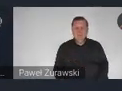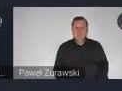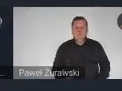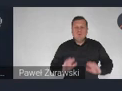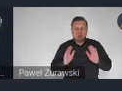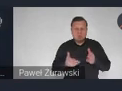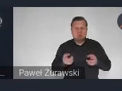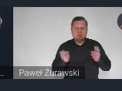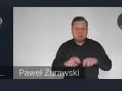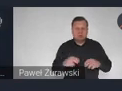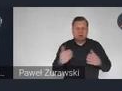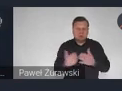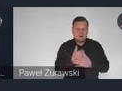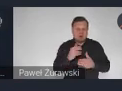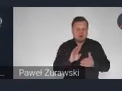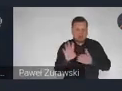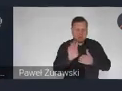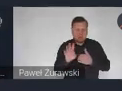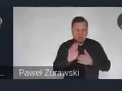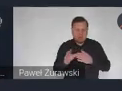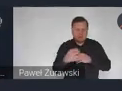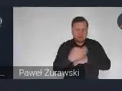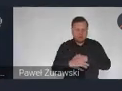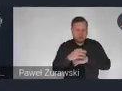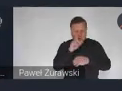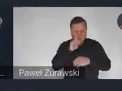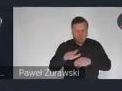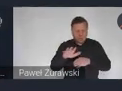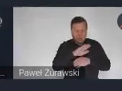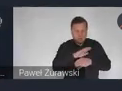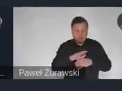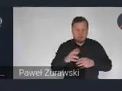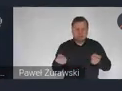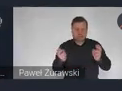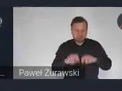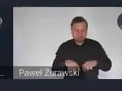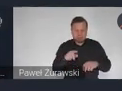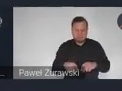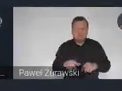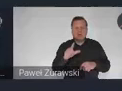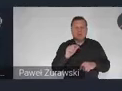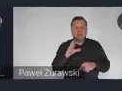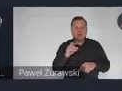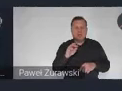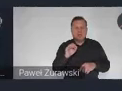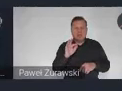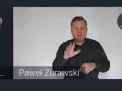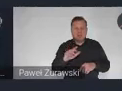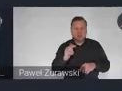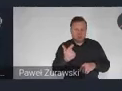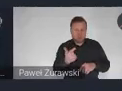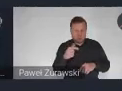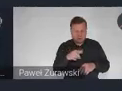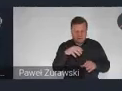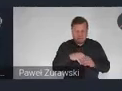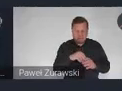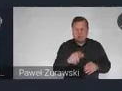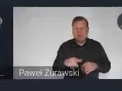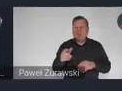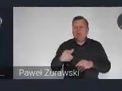14 nowych uniwersytetów Ludowych w ramach periorytetu drugiego istniejące